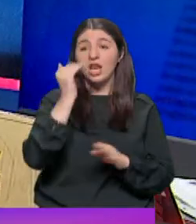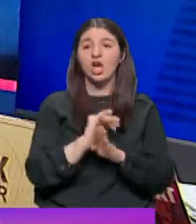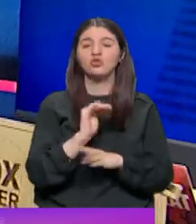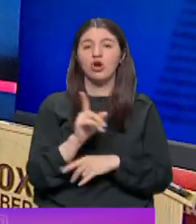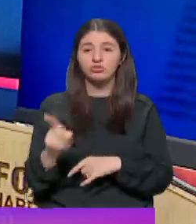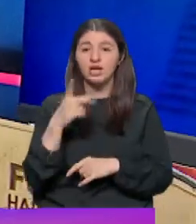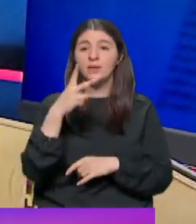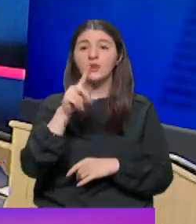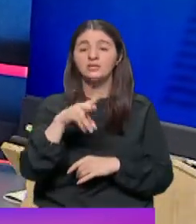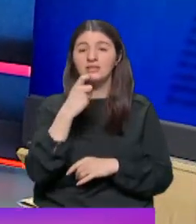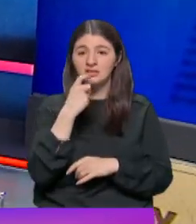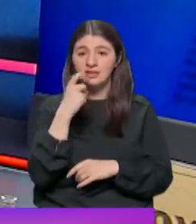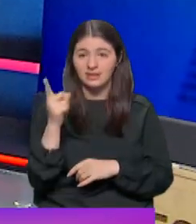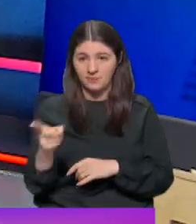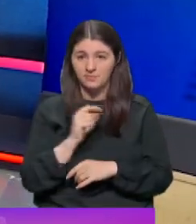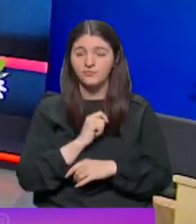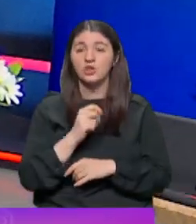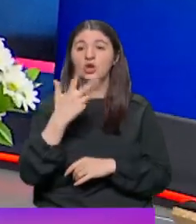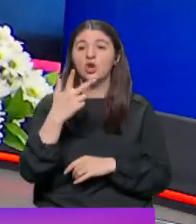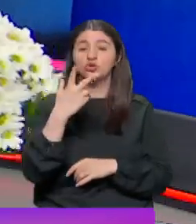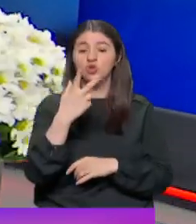yaşıyoruz. 2018 yılında